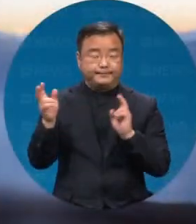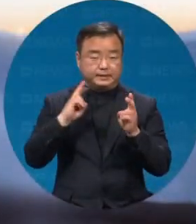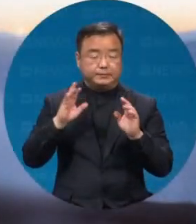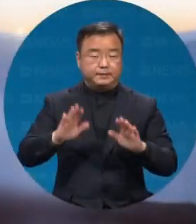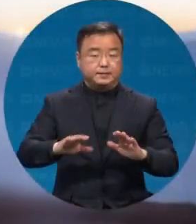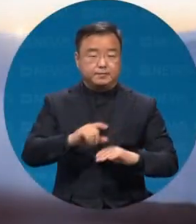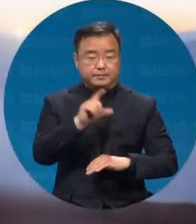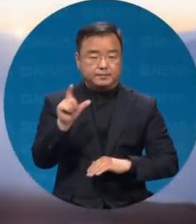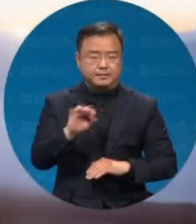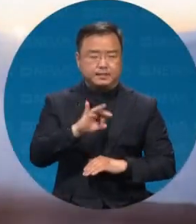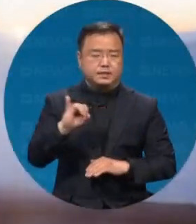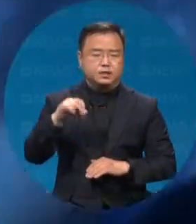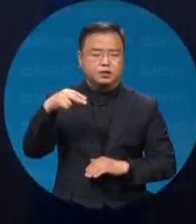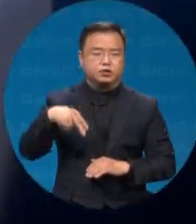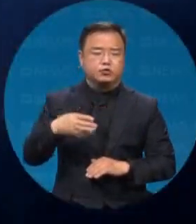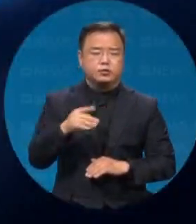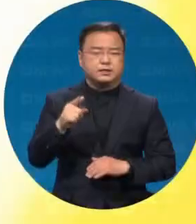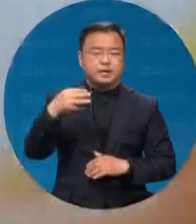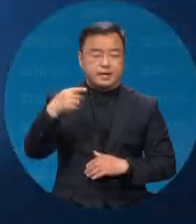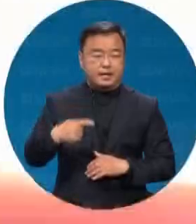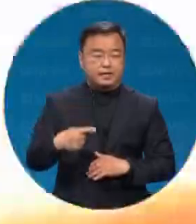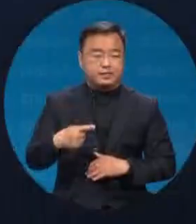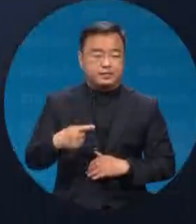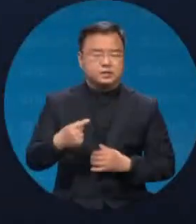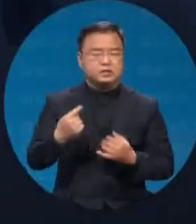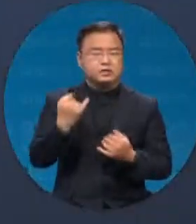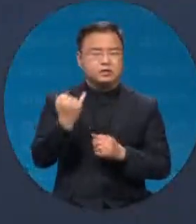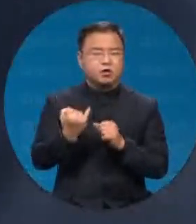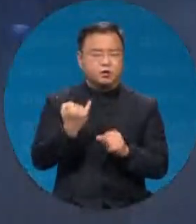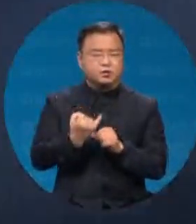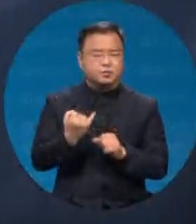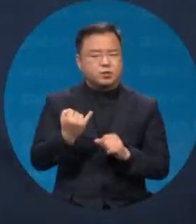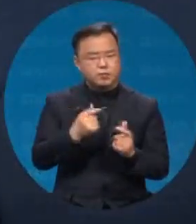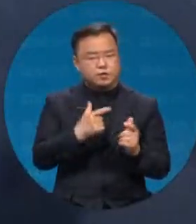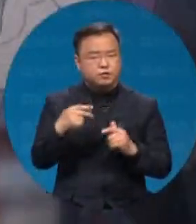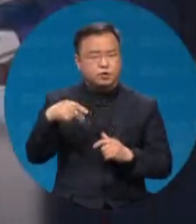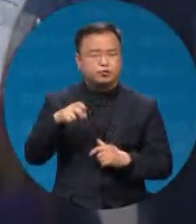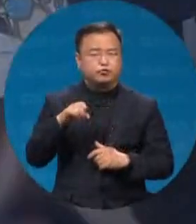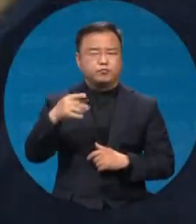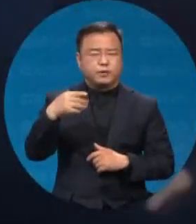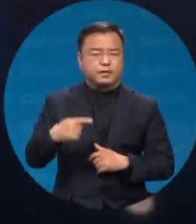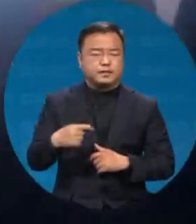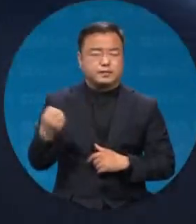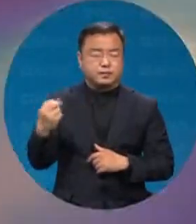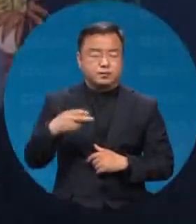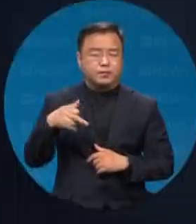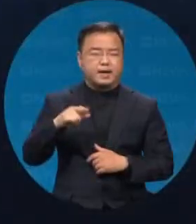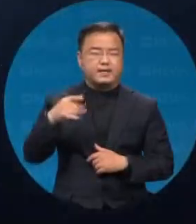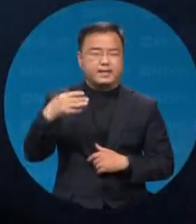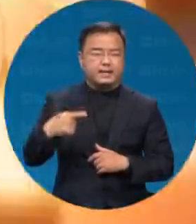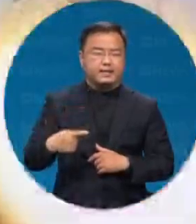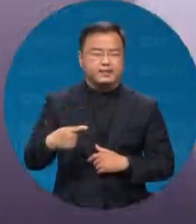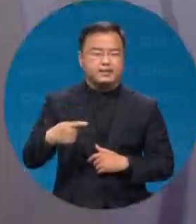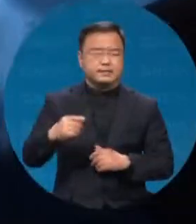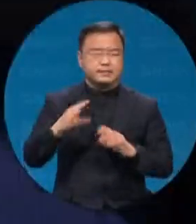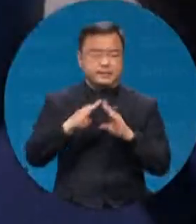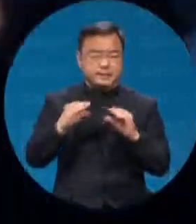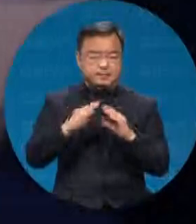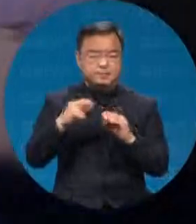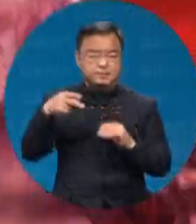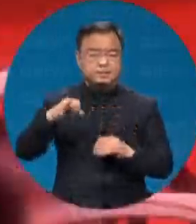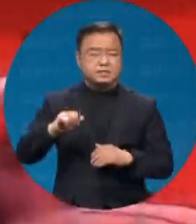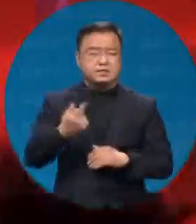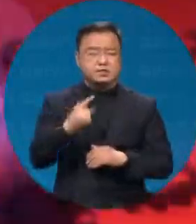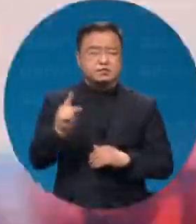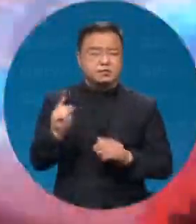달 이슈타르 여신 을 다룬 수메르 신화 책 출간을 시작으로 켈트 신화 이집트 신화 속의 잘 알려지지 않은 이야기 출간